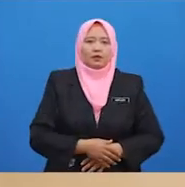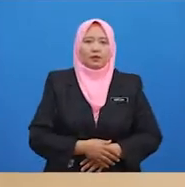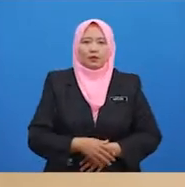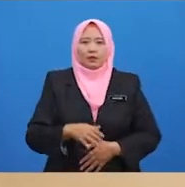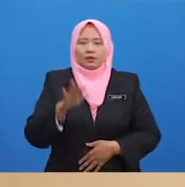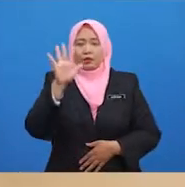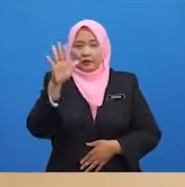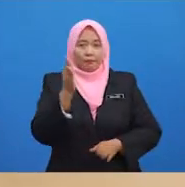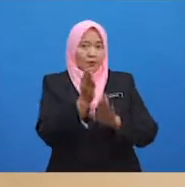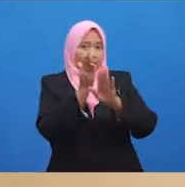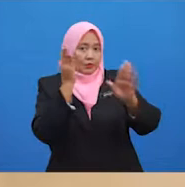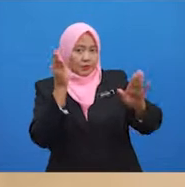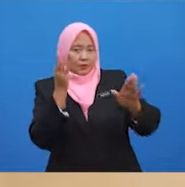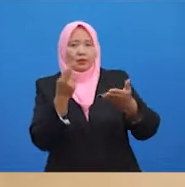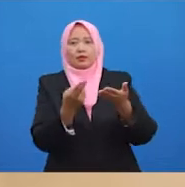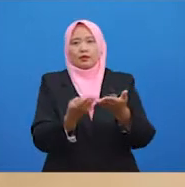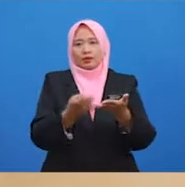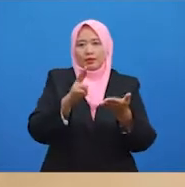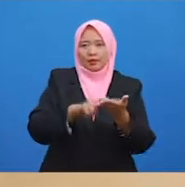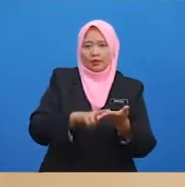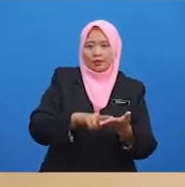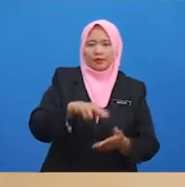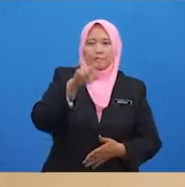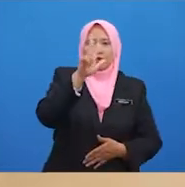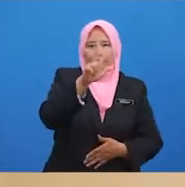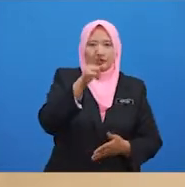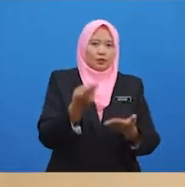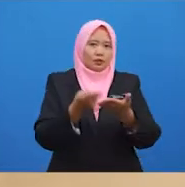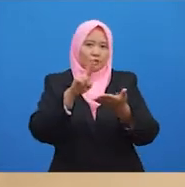adalah rangkap ke-3, ke-4 dan ke-5.